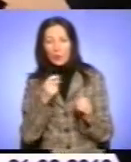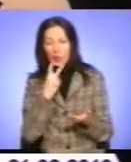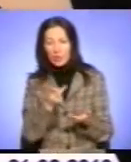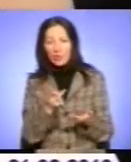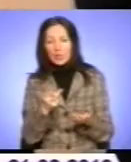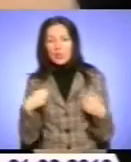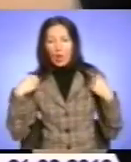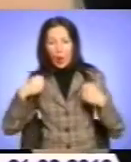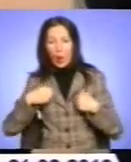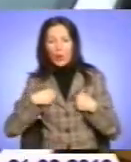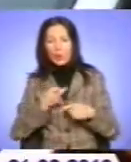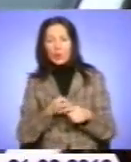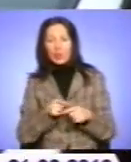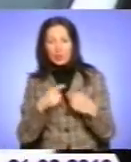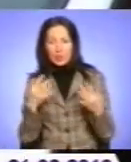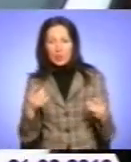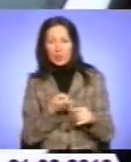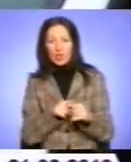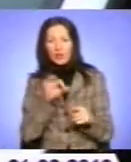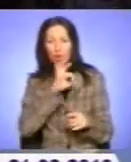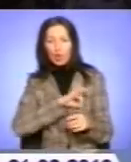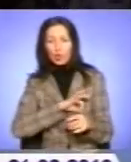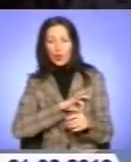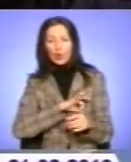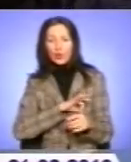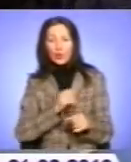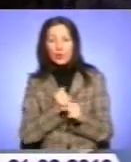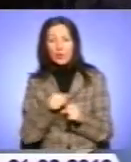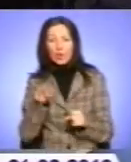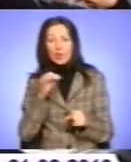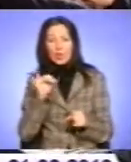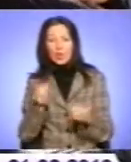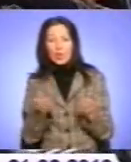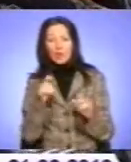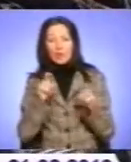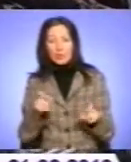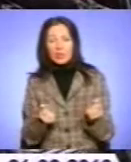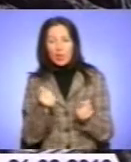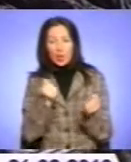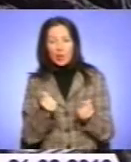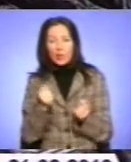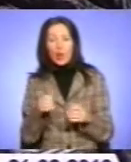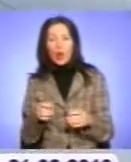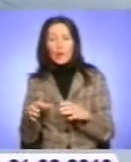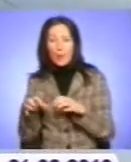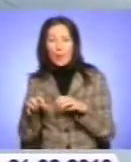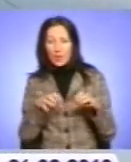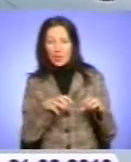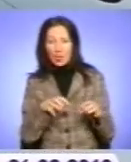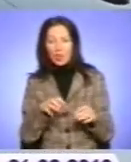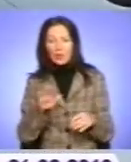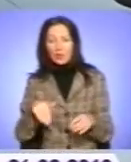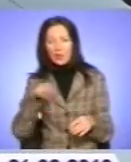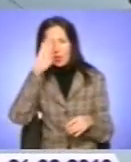роботі, та навіть сісти за кермо патрульного автомобіля. Після завершення зустрічі учні жваво ділилися враженнями від побаченого та